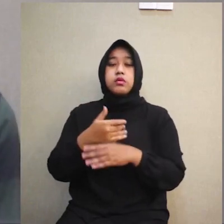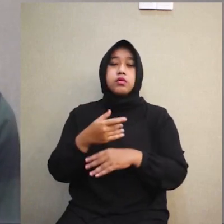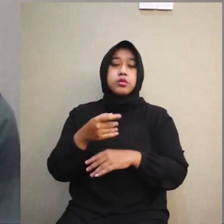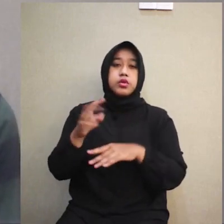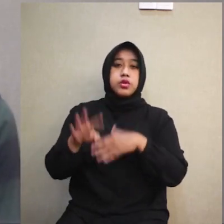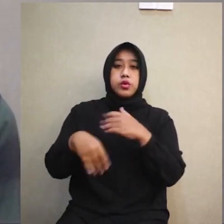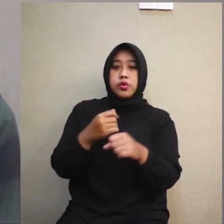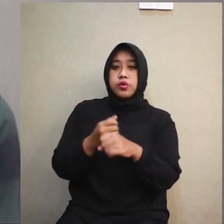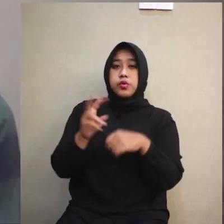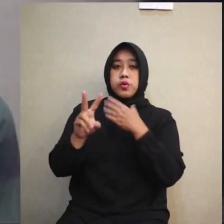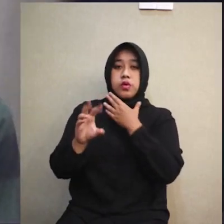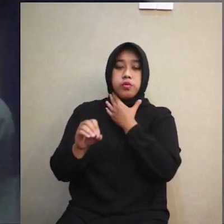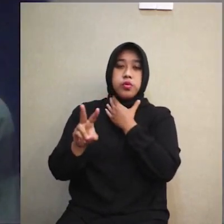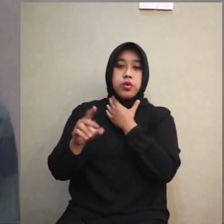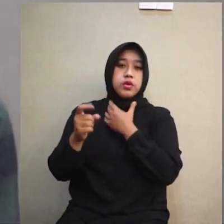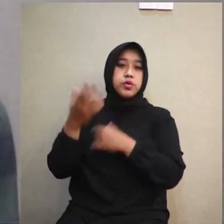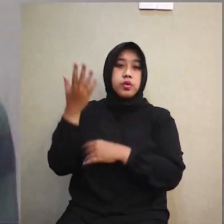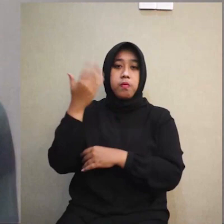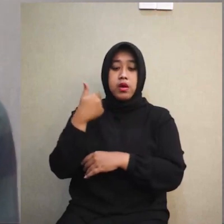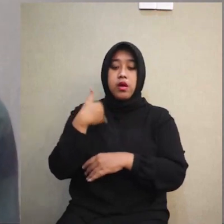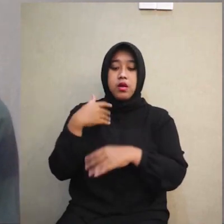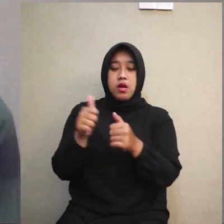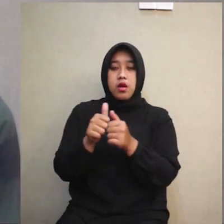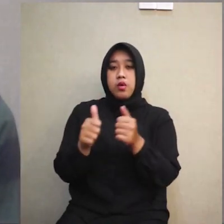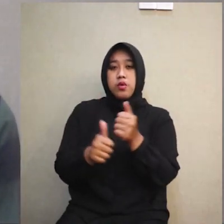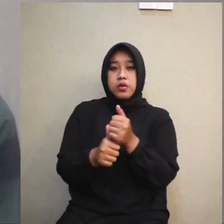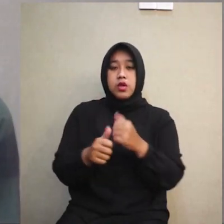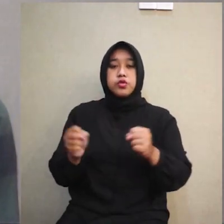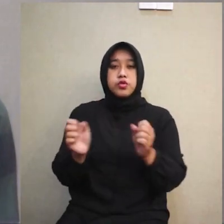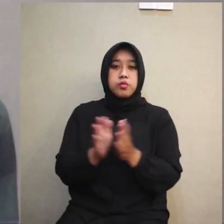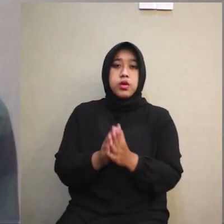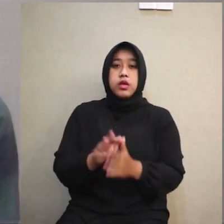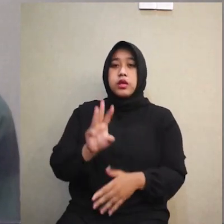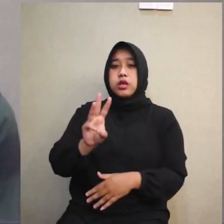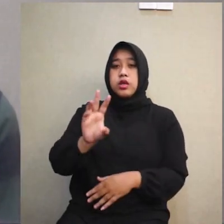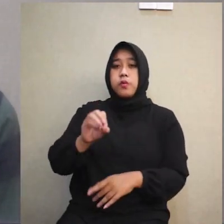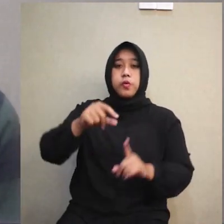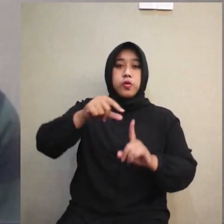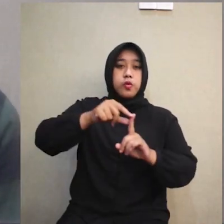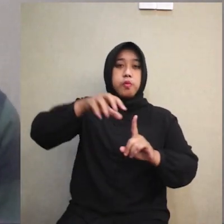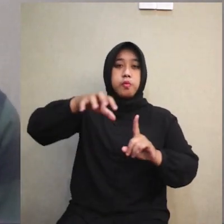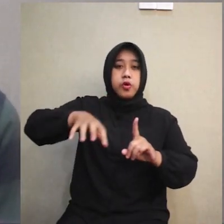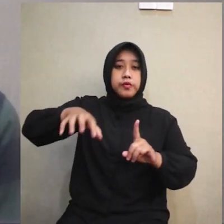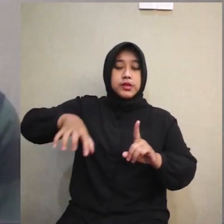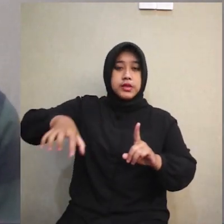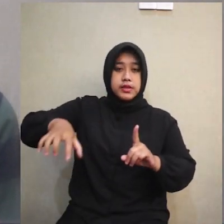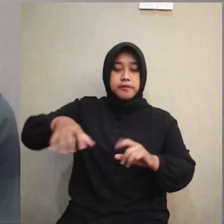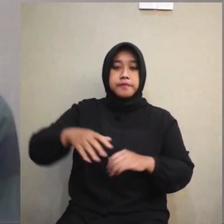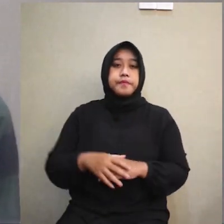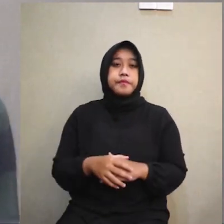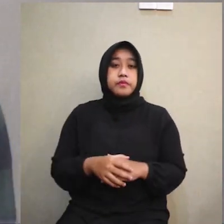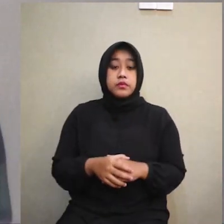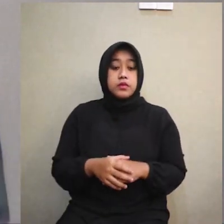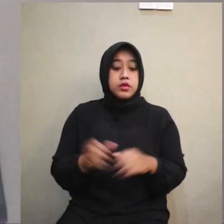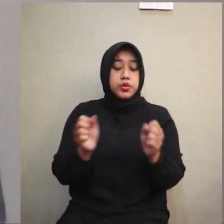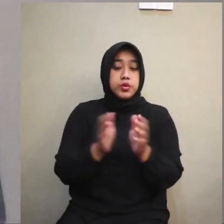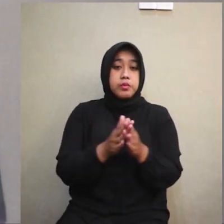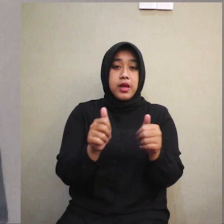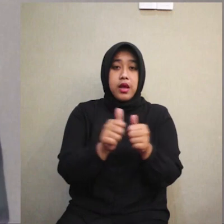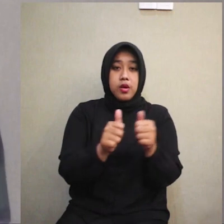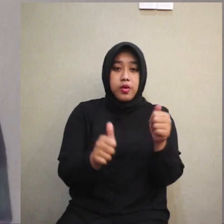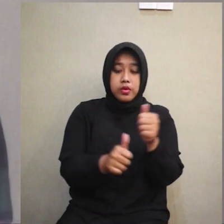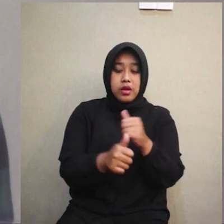kita sudah ada anggota di 30 provinsi anggotanya itu bisa